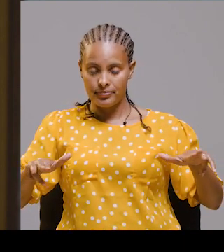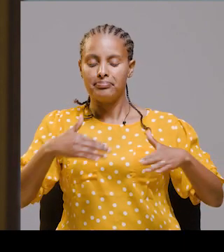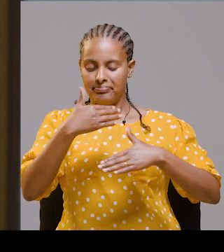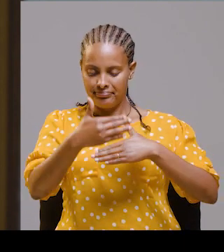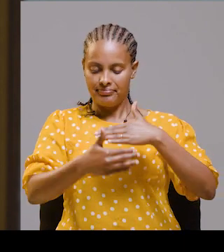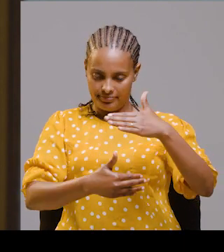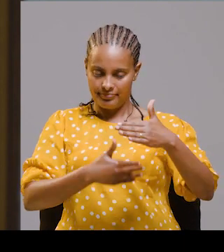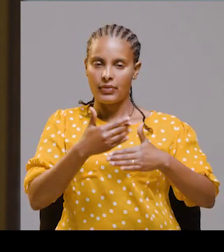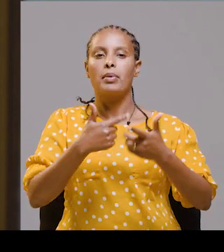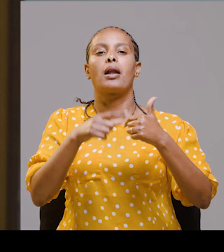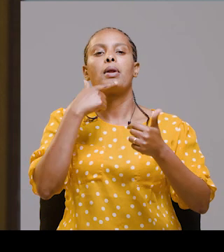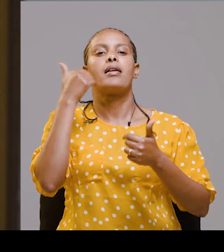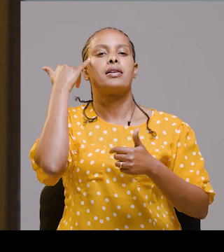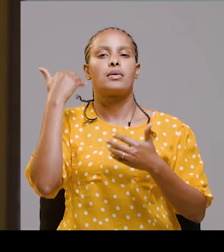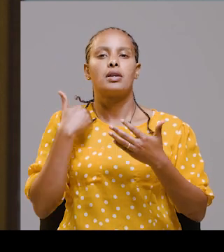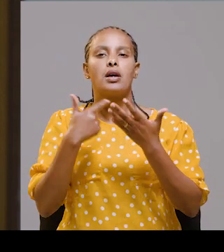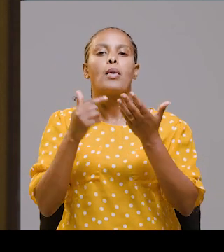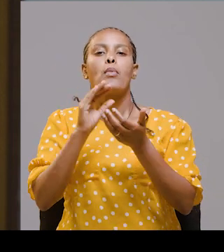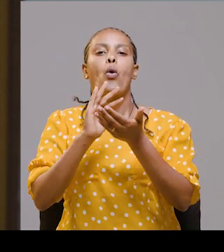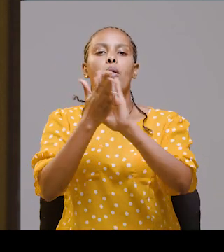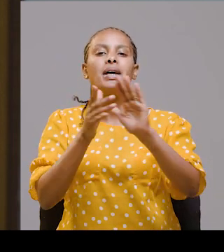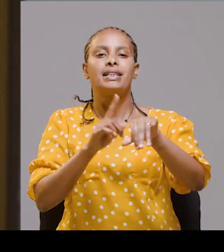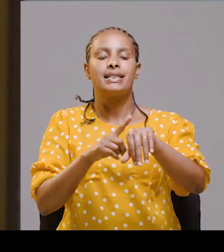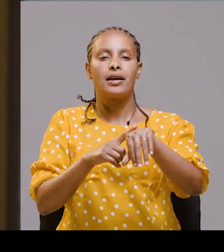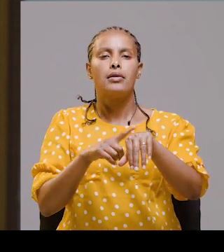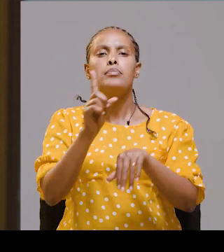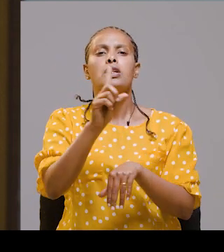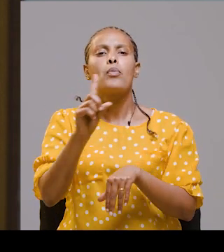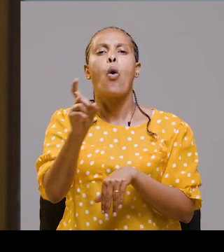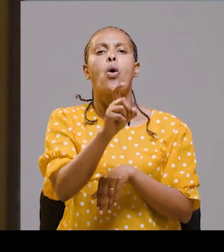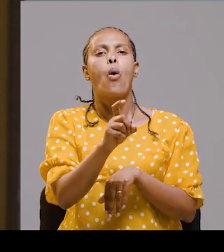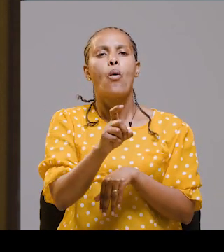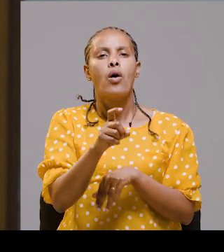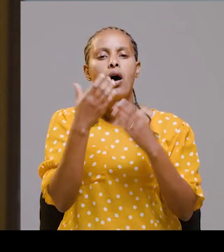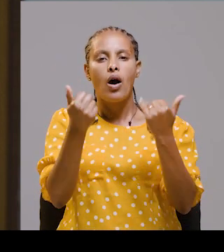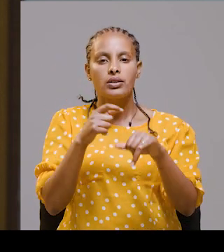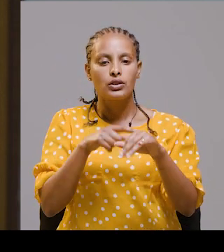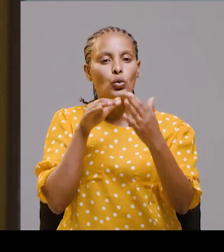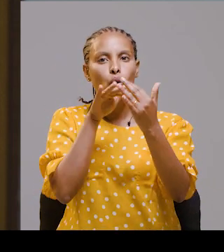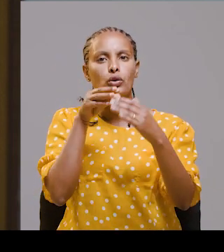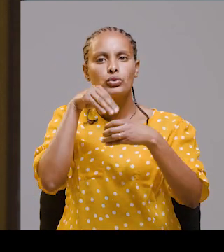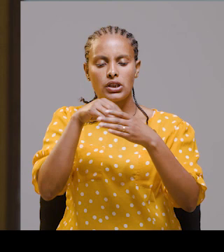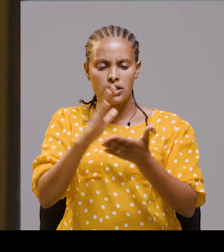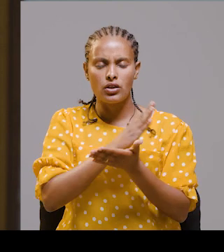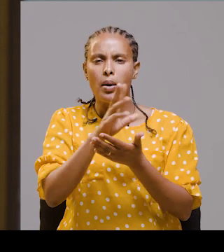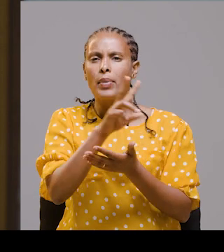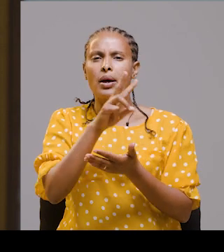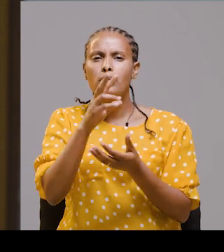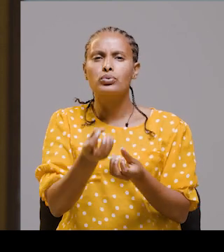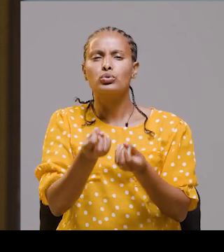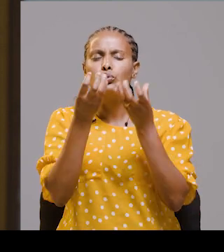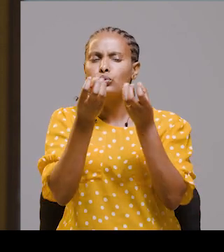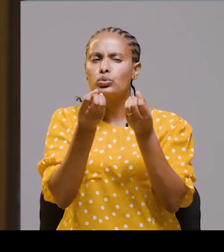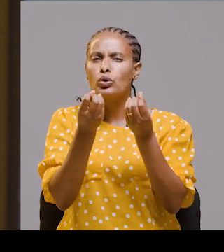ይሄዳል ብለን ነው እናስበው እንደዛ በሚሆንበት ጊዜ ምንድነው የሚሆነው አሁን እዚህ ጦርነት ውስጥ የተሳተፉ በጣም ብዙ